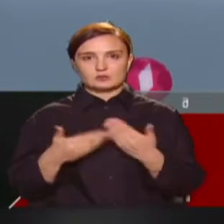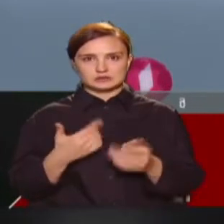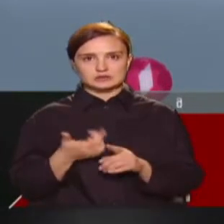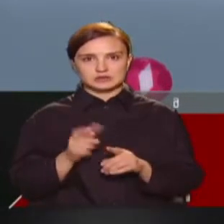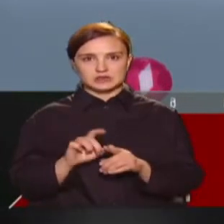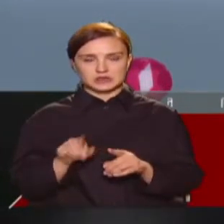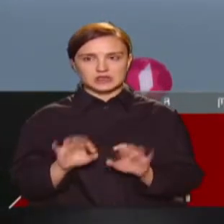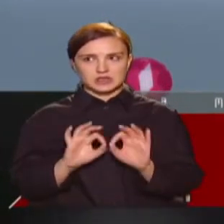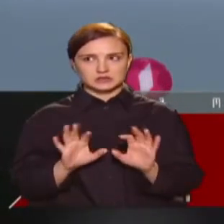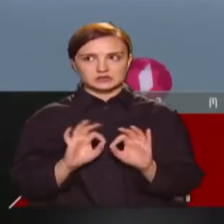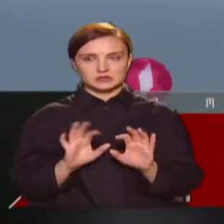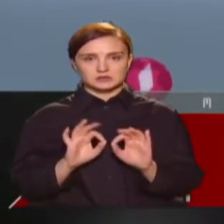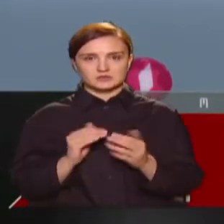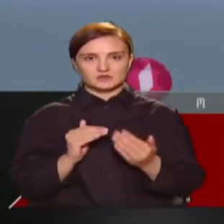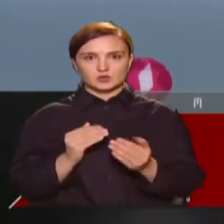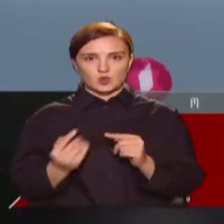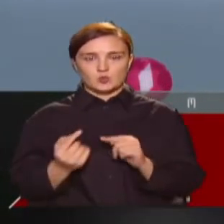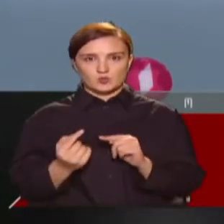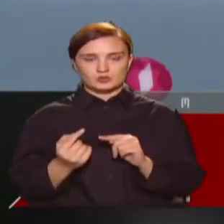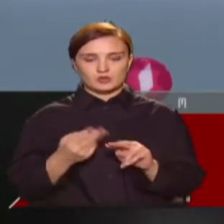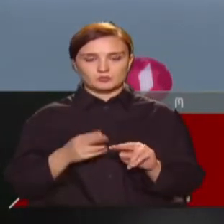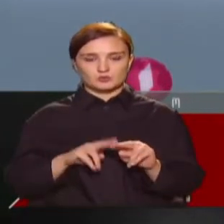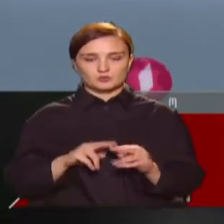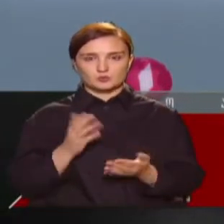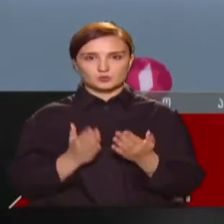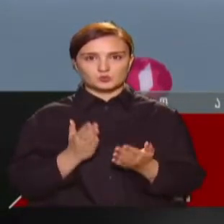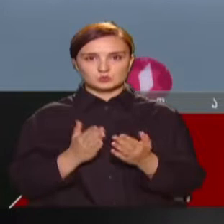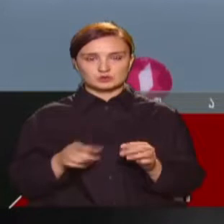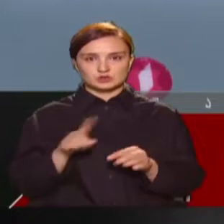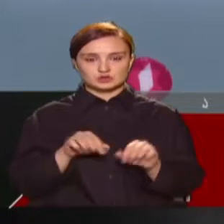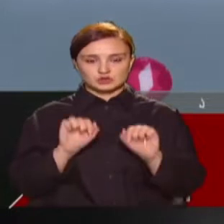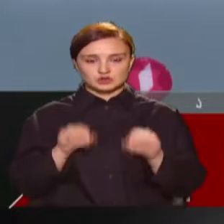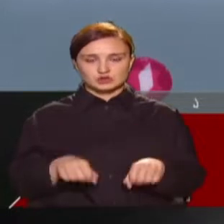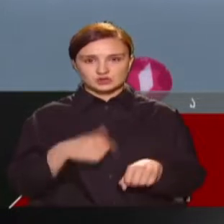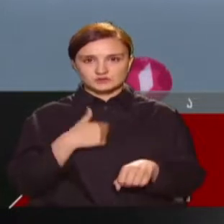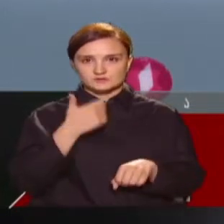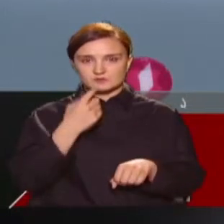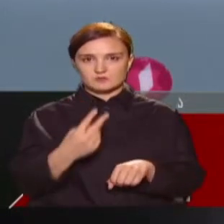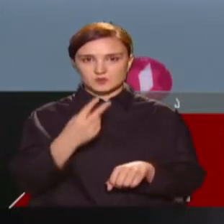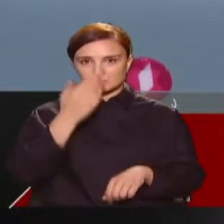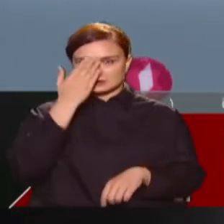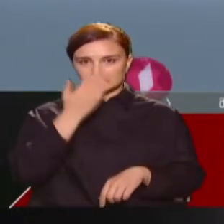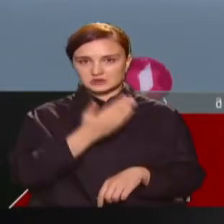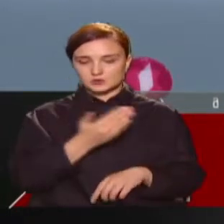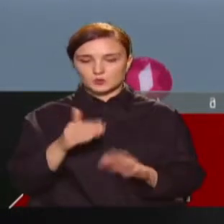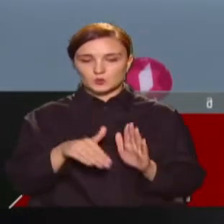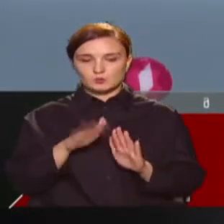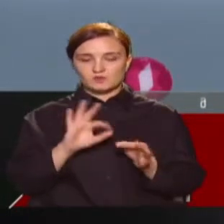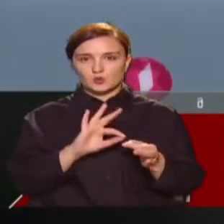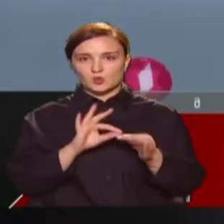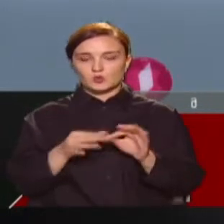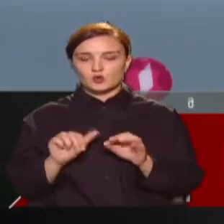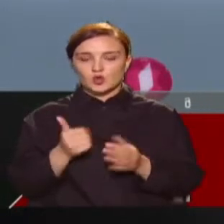კრიტიკული განცხადებები გვესმის თქვენი ოპონენტებისგან და ამიტომ თუ შეგიძლიათ ჩვენს მაყურებელ საზოგადოებას უფრო კონკრეტულად რო უთხრათ,